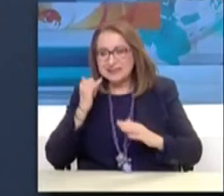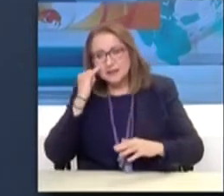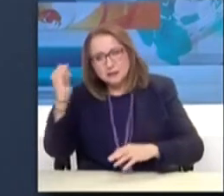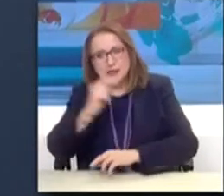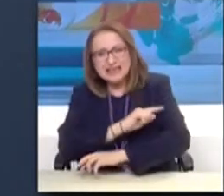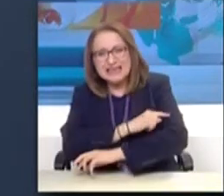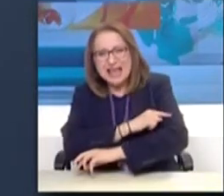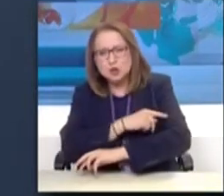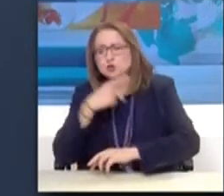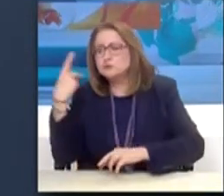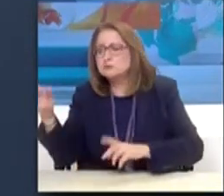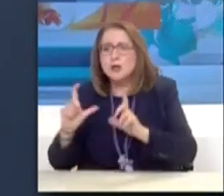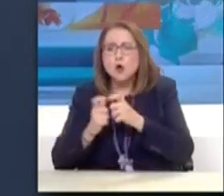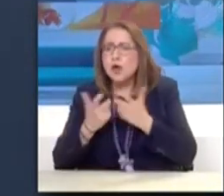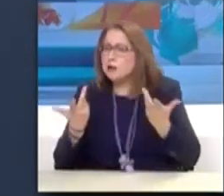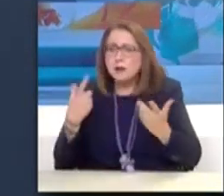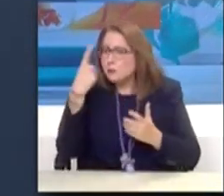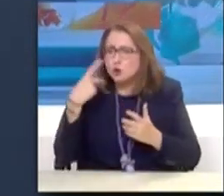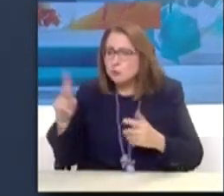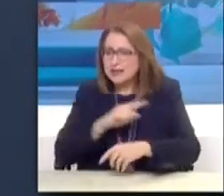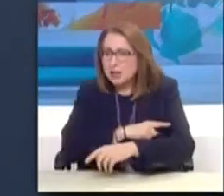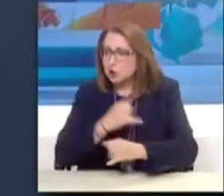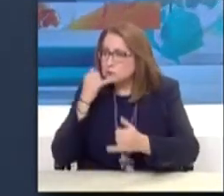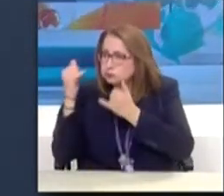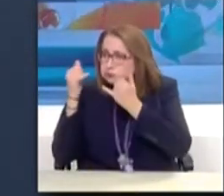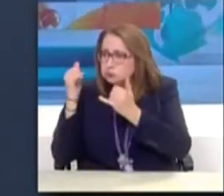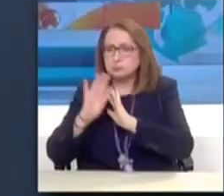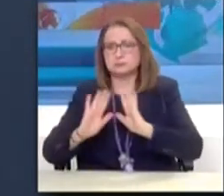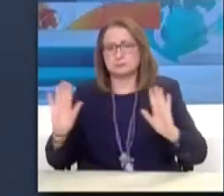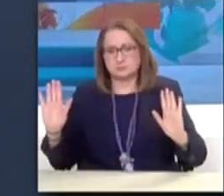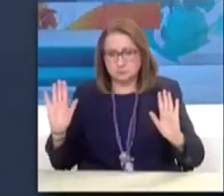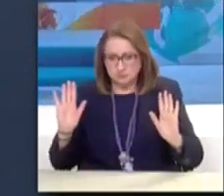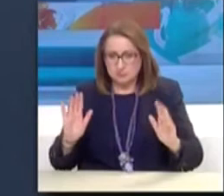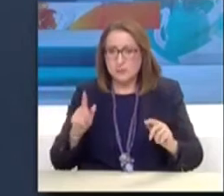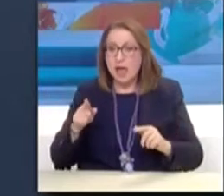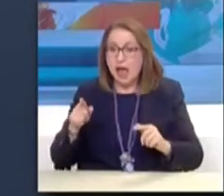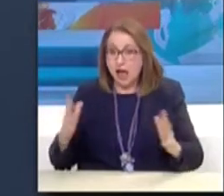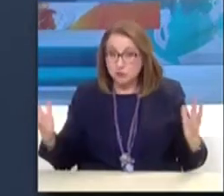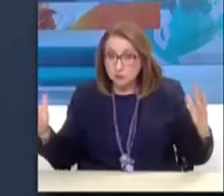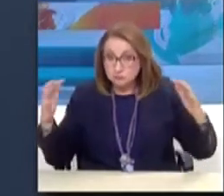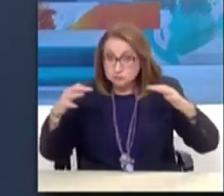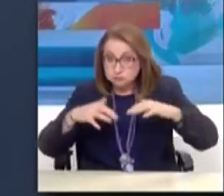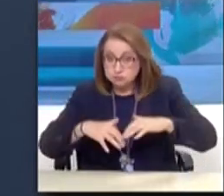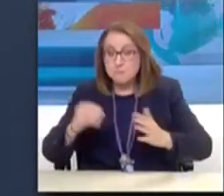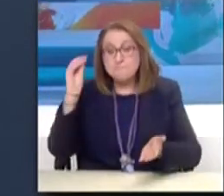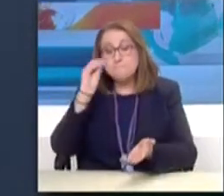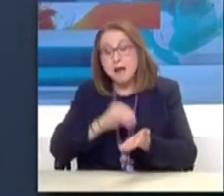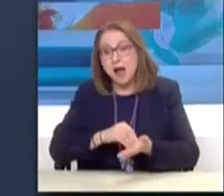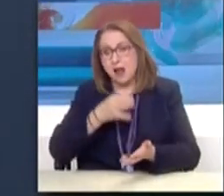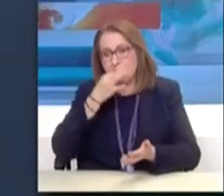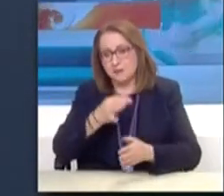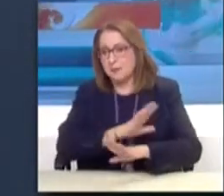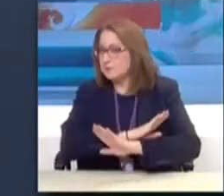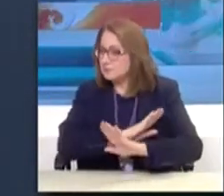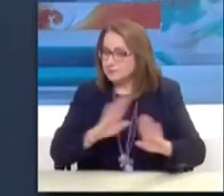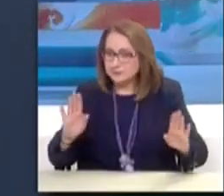θεράποντα προσωπικό τους γιατρό. Η στρατηγική περιορισμού των συναθρήσεων πρέπει να ξανατονιστεί και πρέπει να